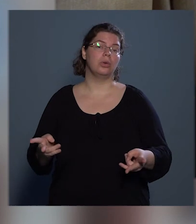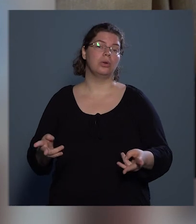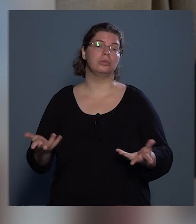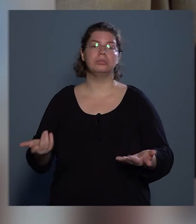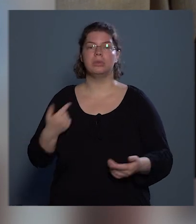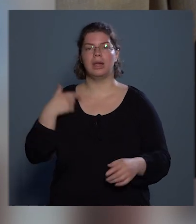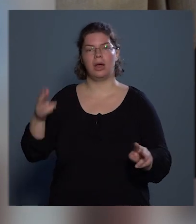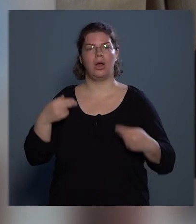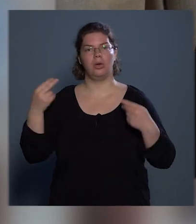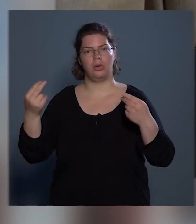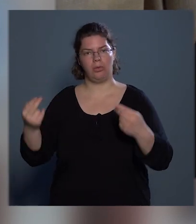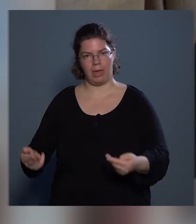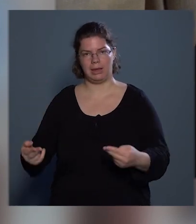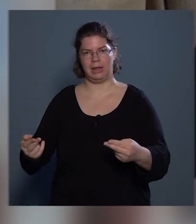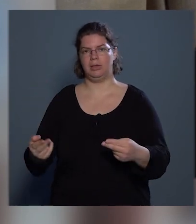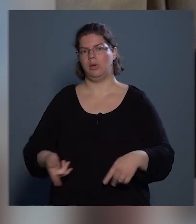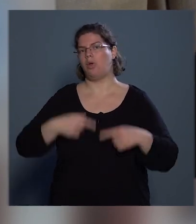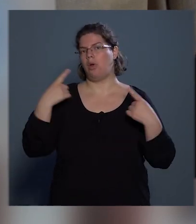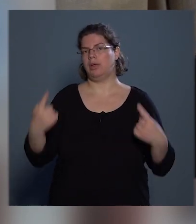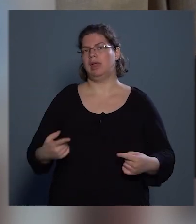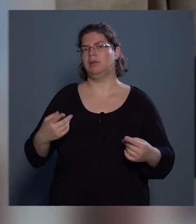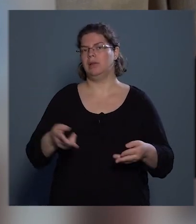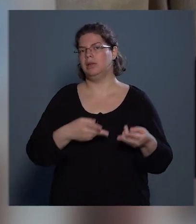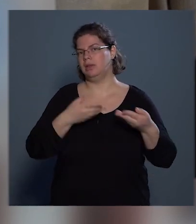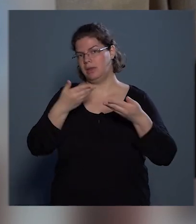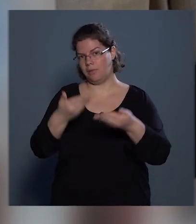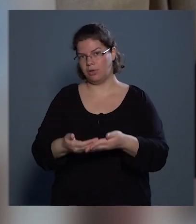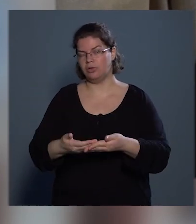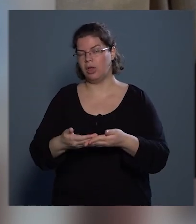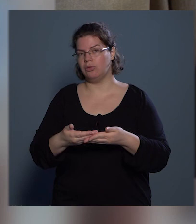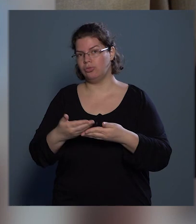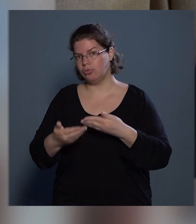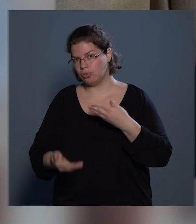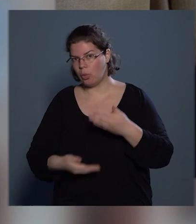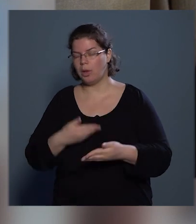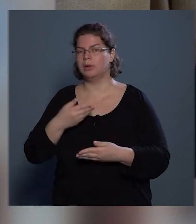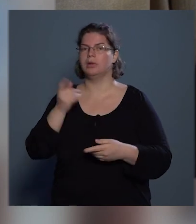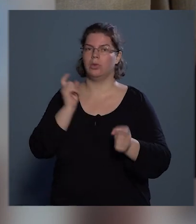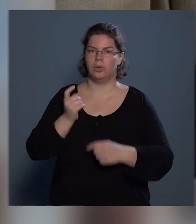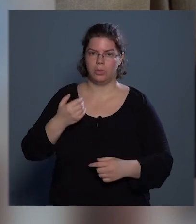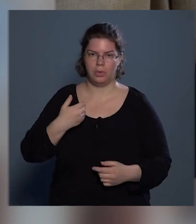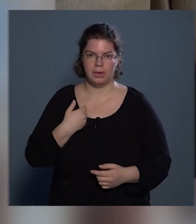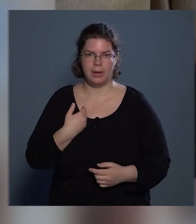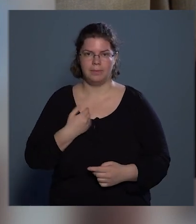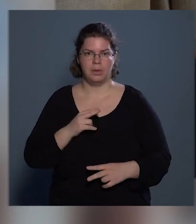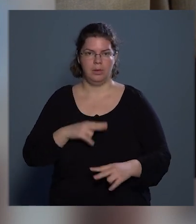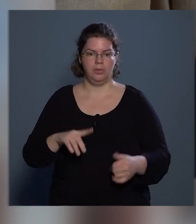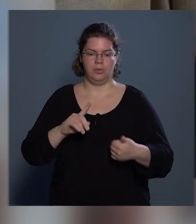a következő határozati javaslatsort gondolnám. Van